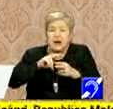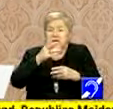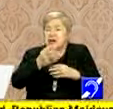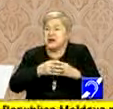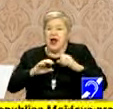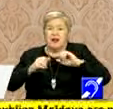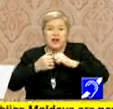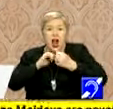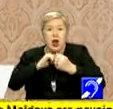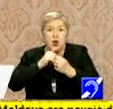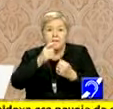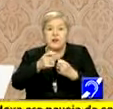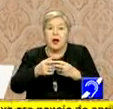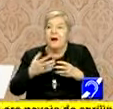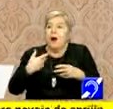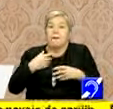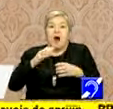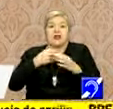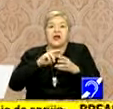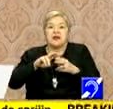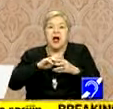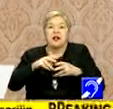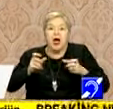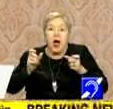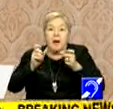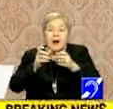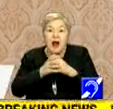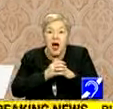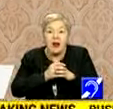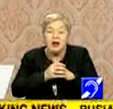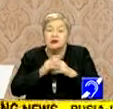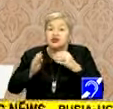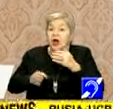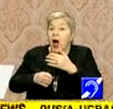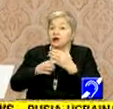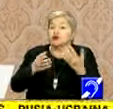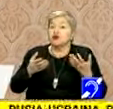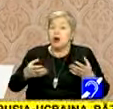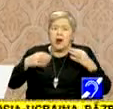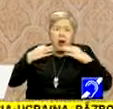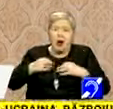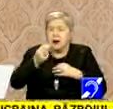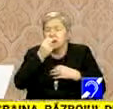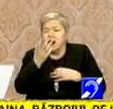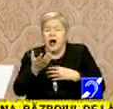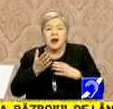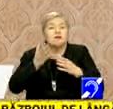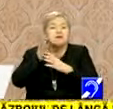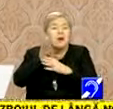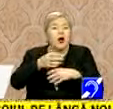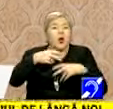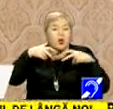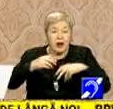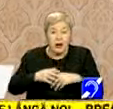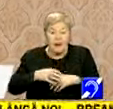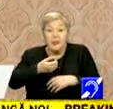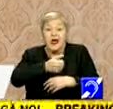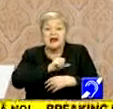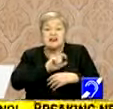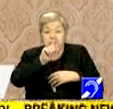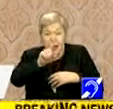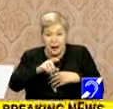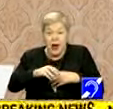luptă, material de apărare către și, bineînțeles, ajutoare umanitare către Ucraina. În Spania am aprobat